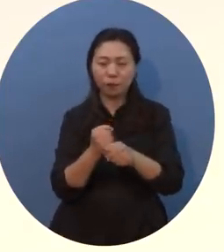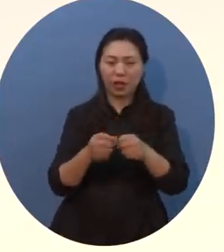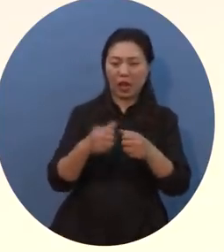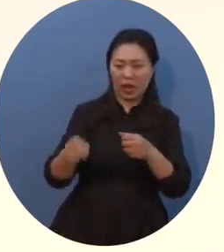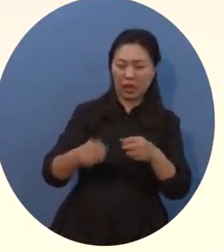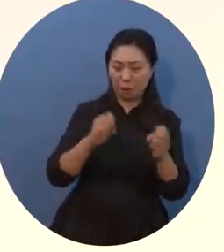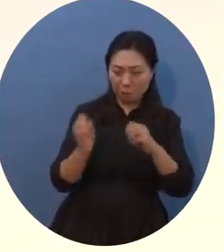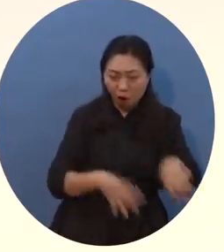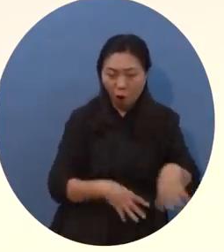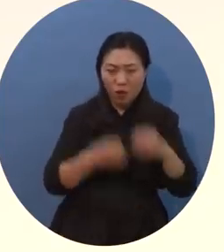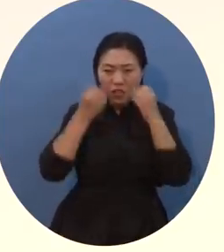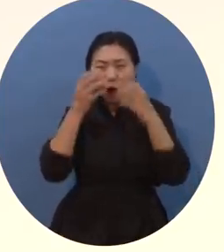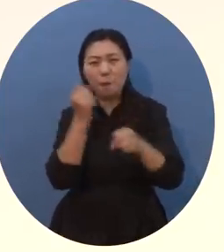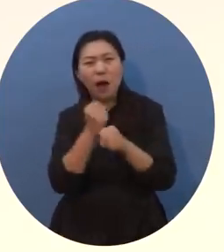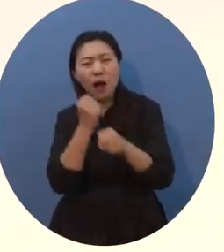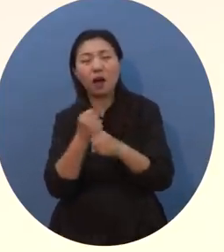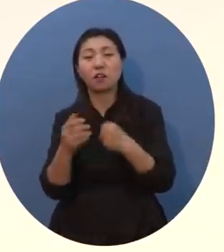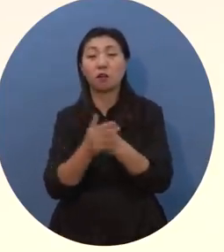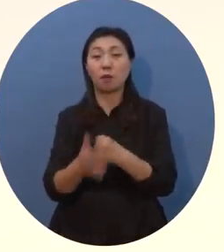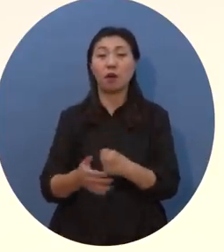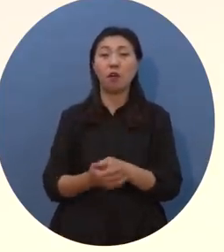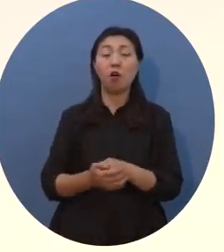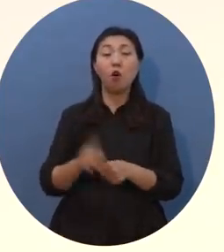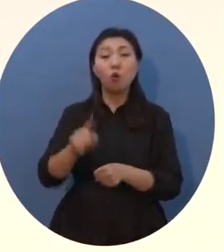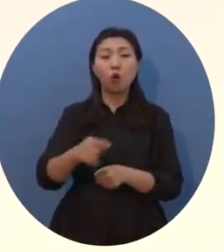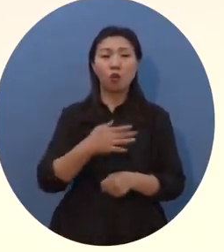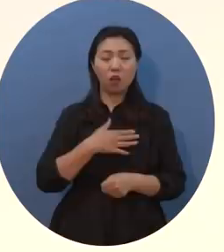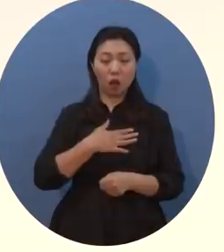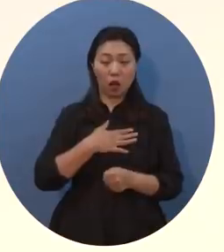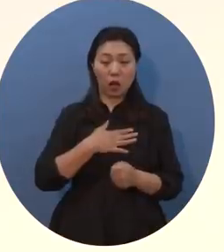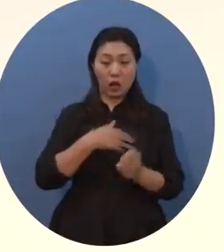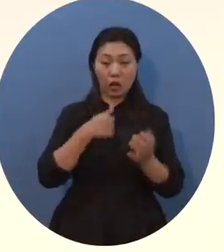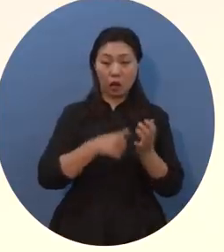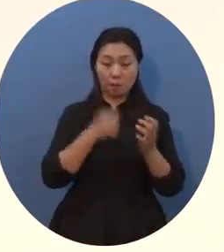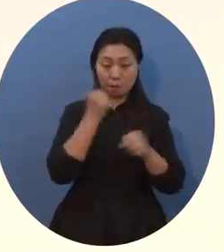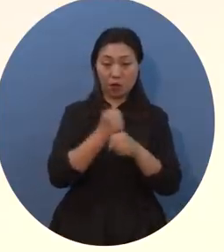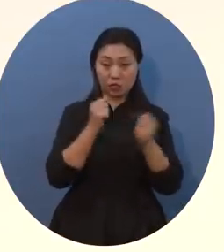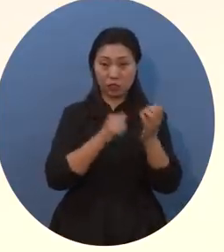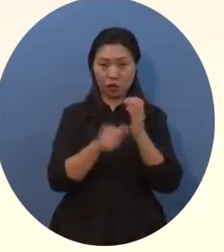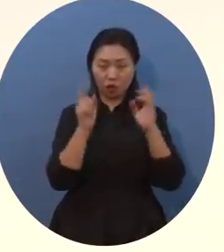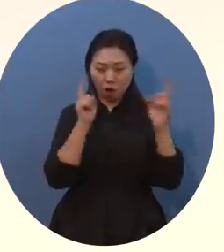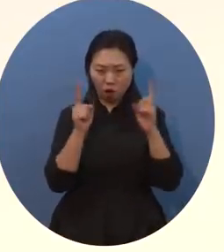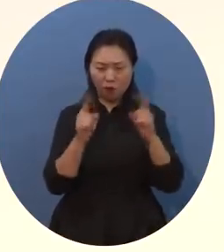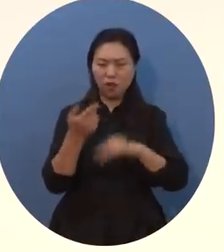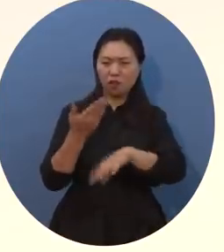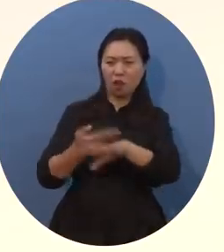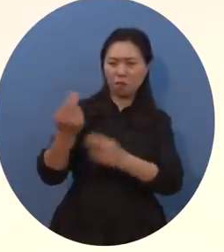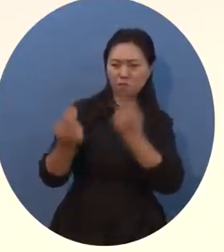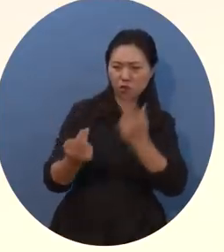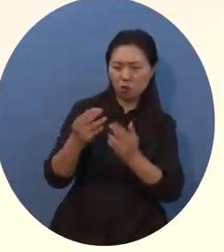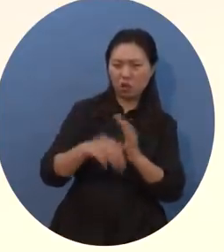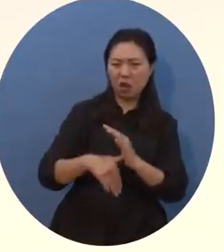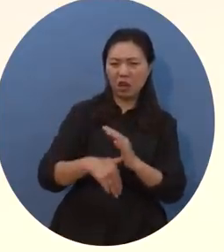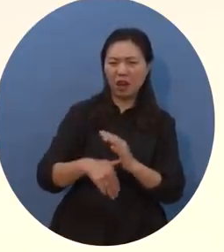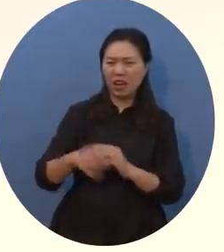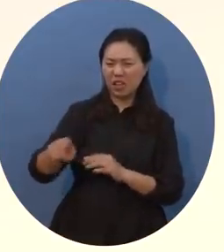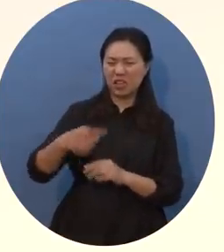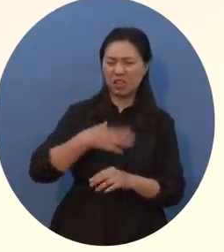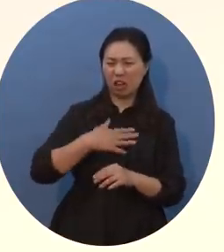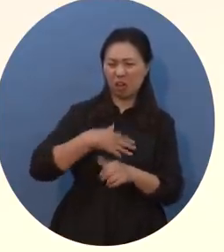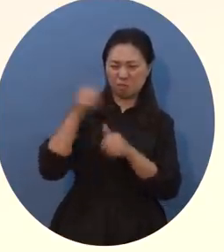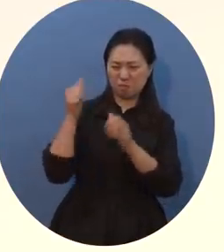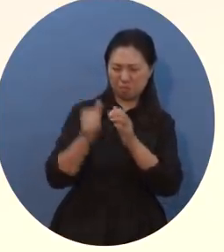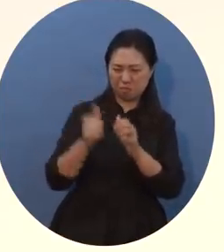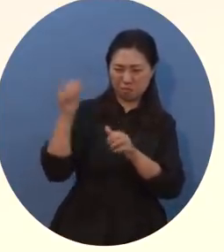버리고 또 새로 만들고 하니까 늘 그게 내 장난감이 남의 장난감보다 못하다고 앉아서 우는